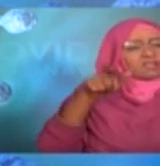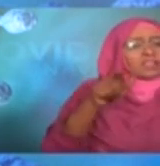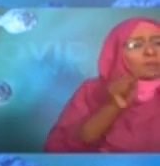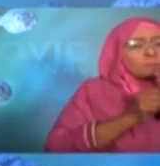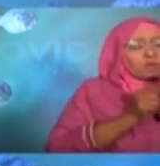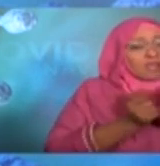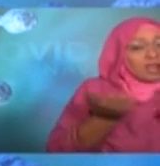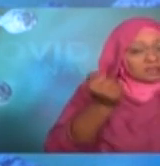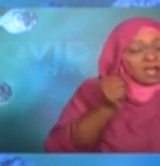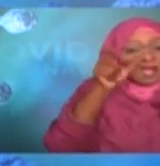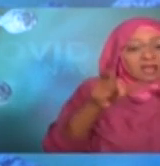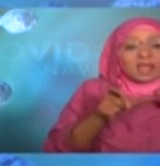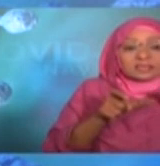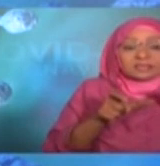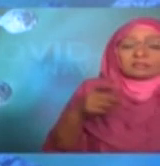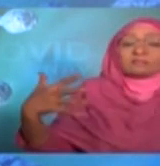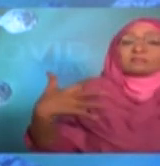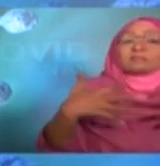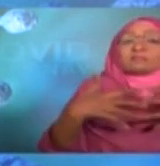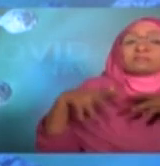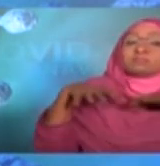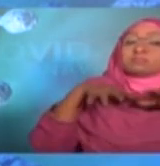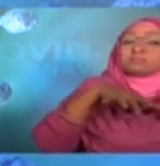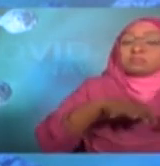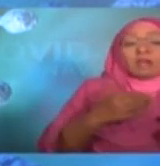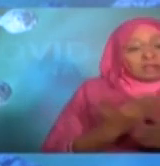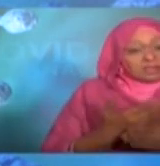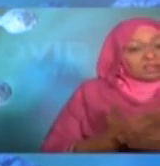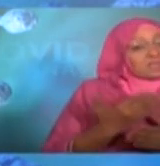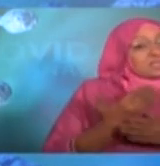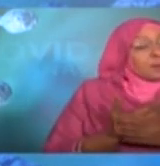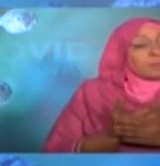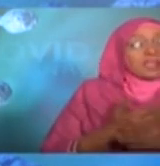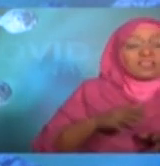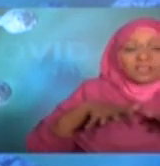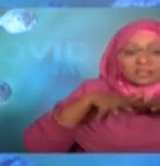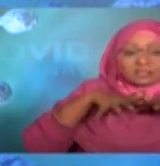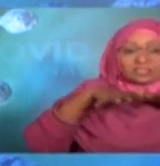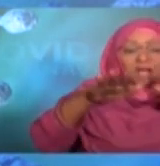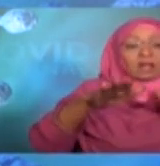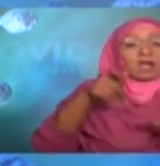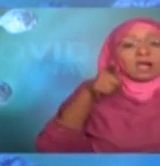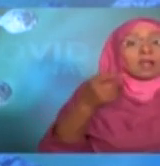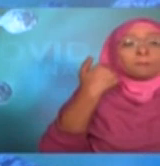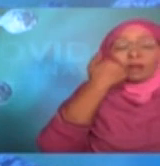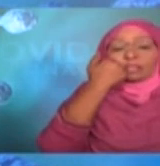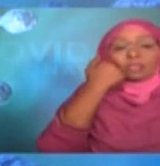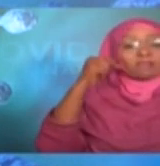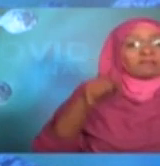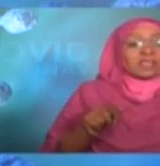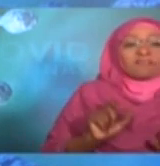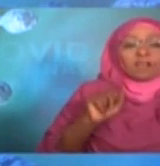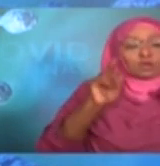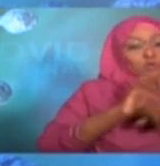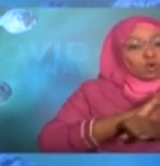ودي بيئة مناسبة جدا لانتشار فيروس الكورونا. احنا نتمنى أنه زي ما الناس شغالين في عمليات السلام الاجتماعي في